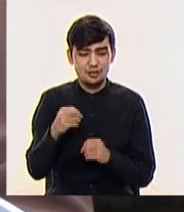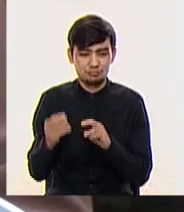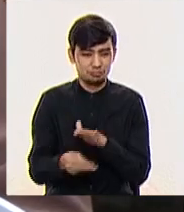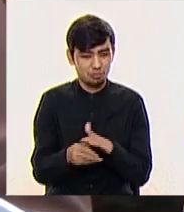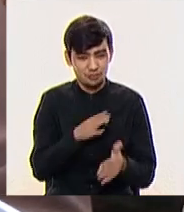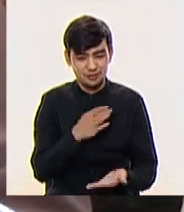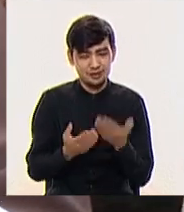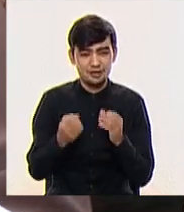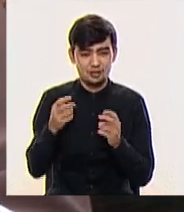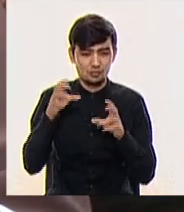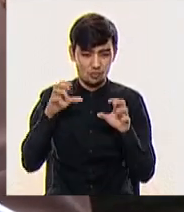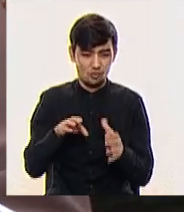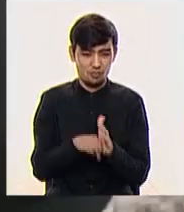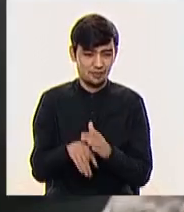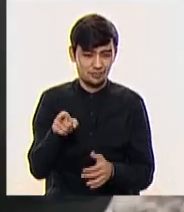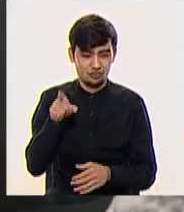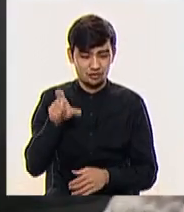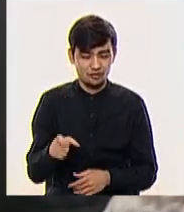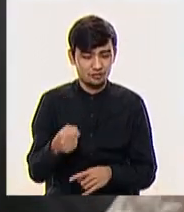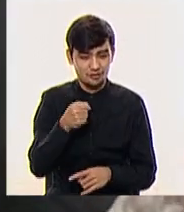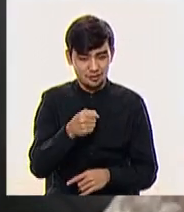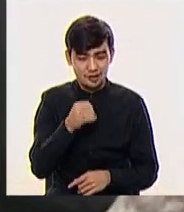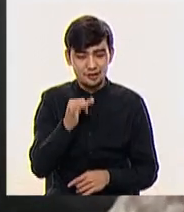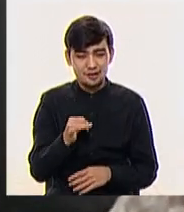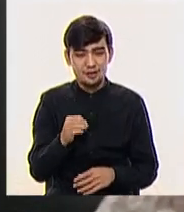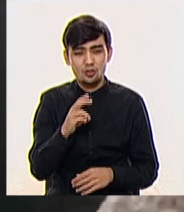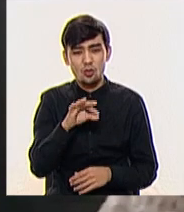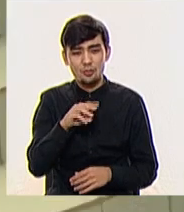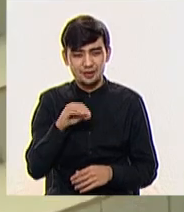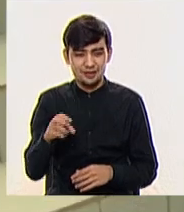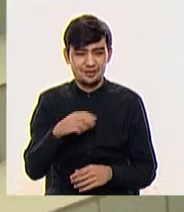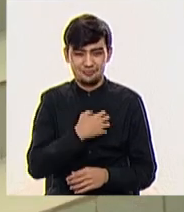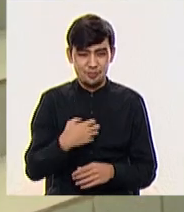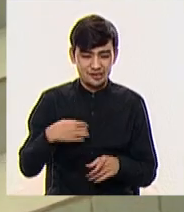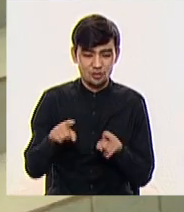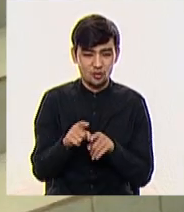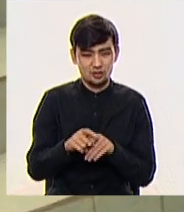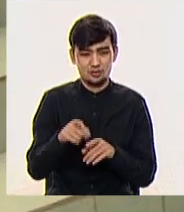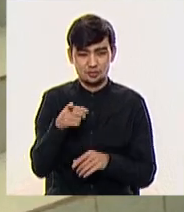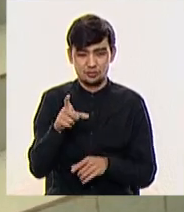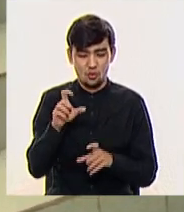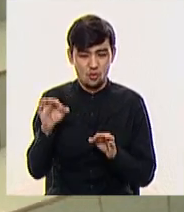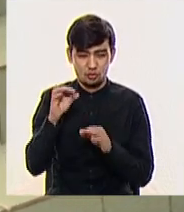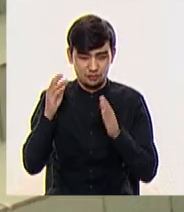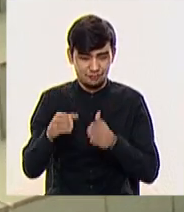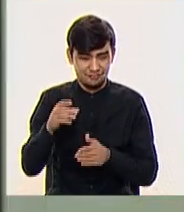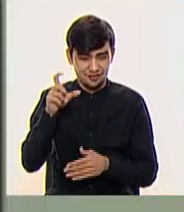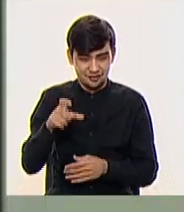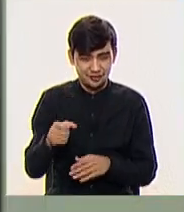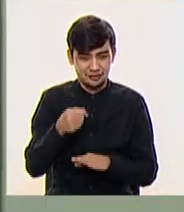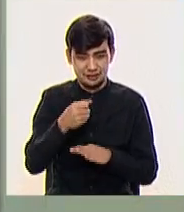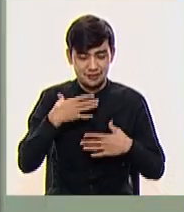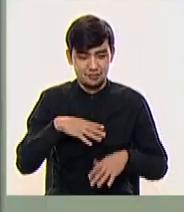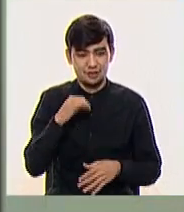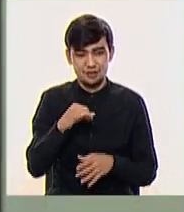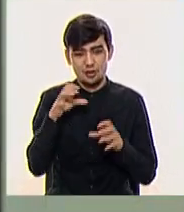ол негізі заңсыз келіп отыр деп. Комитет вообще ол кісіні ұсынбаған. Жаңа басшы ұжым қарсы болғанмен барлық сынақтан